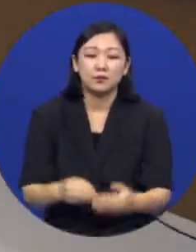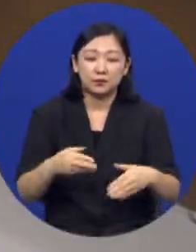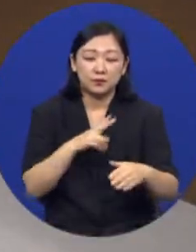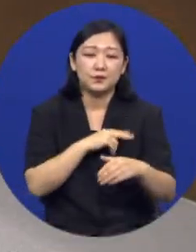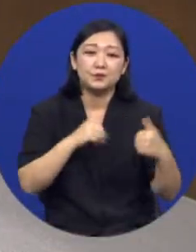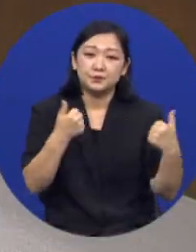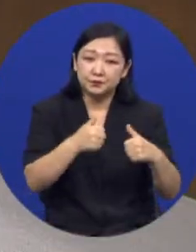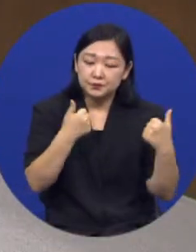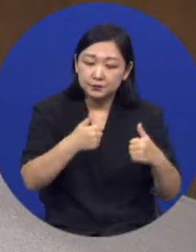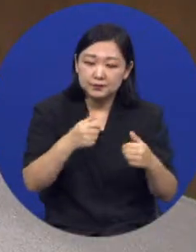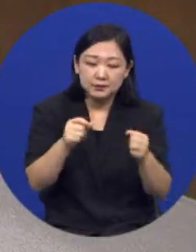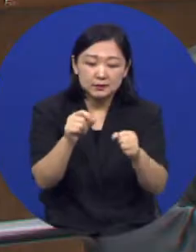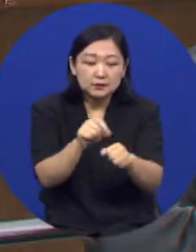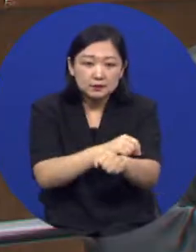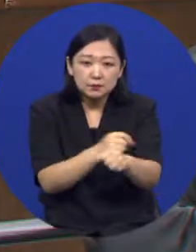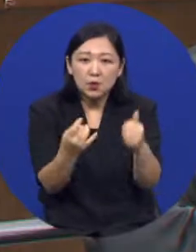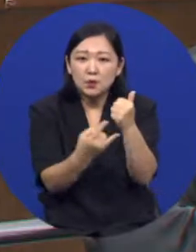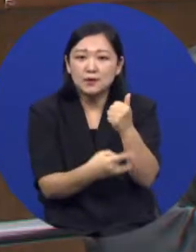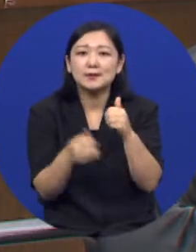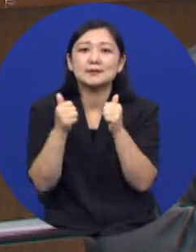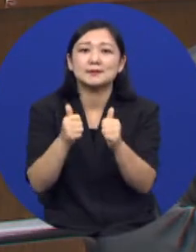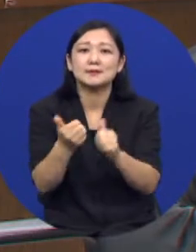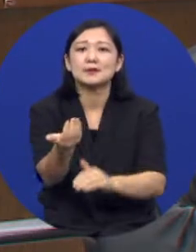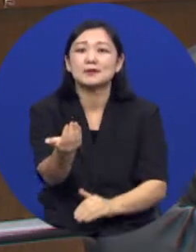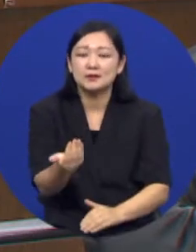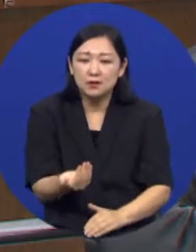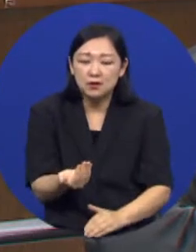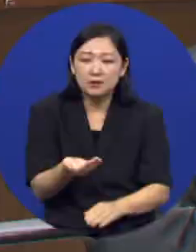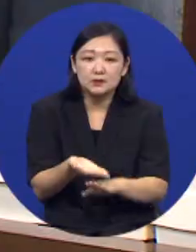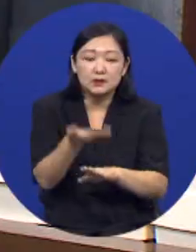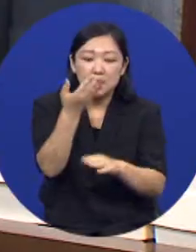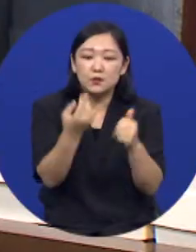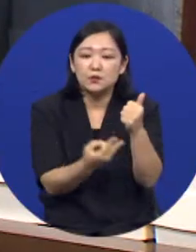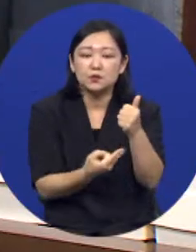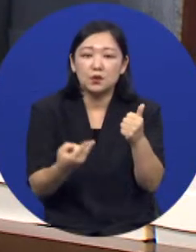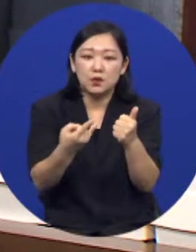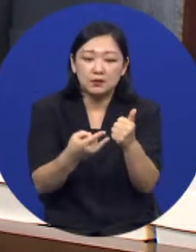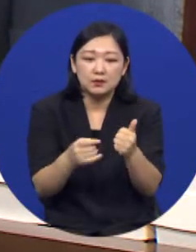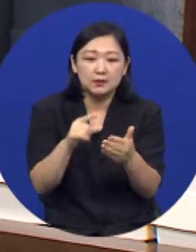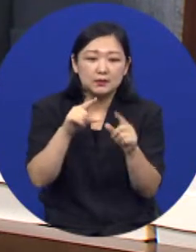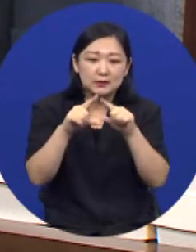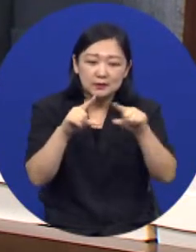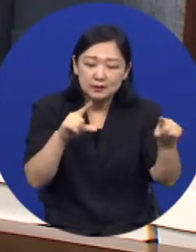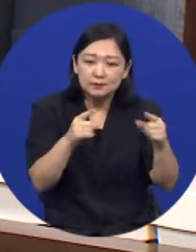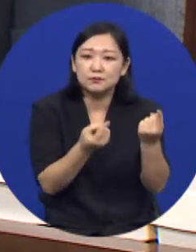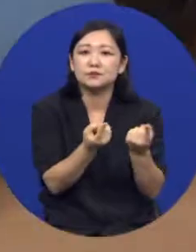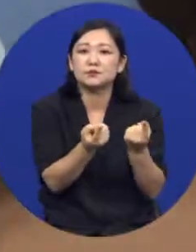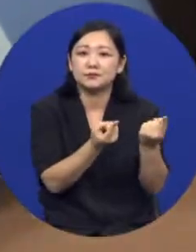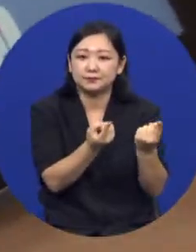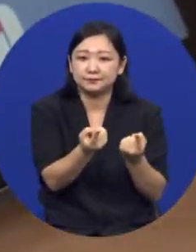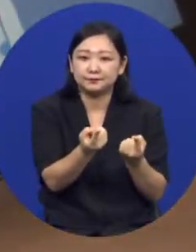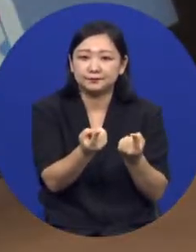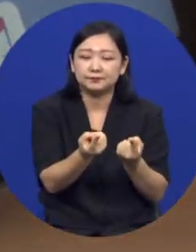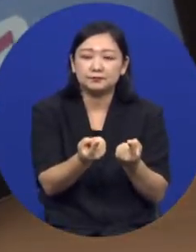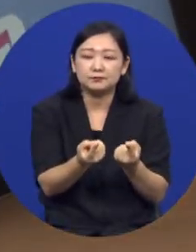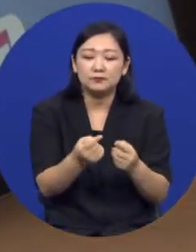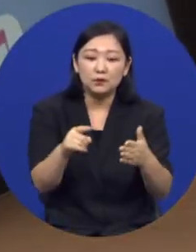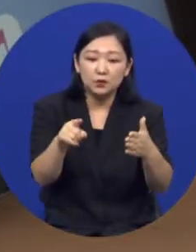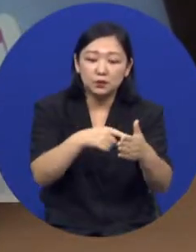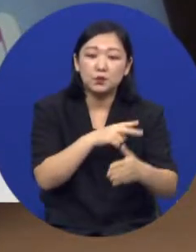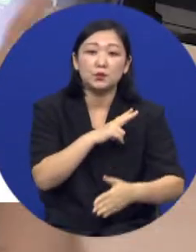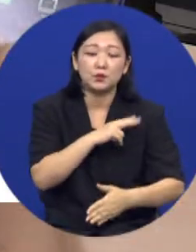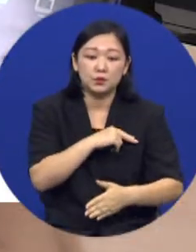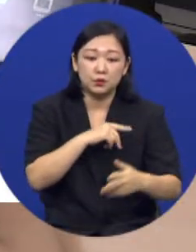도의회는 예산결산특별위원회 심사에 앞서 상임위원회별로 일부 예산을 조정했습니다.